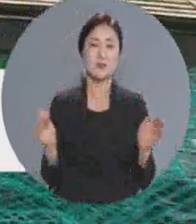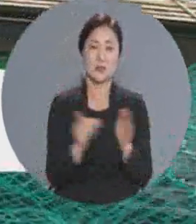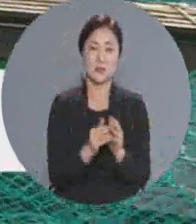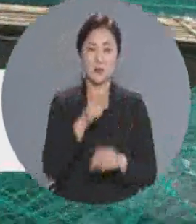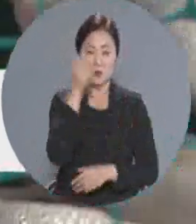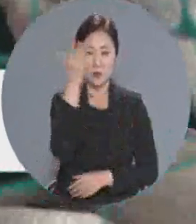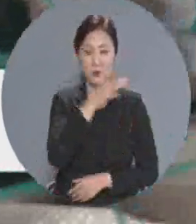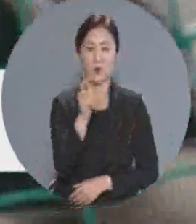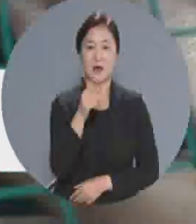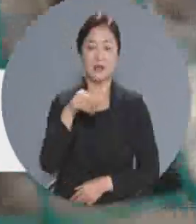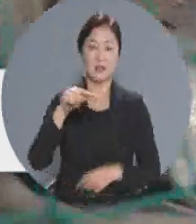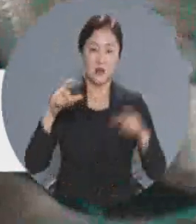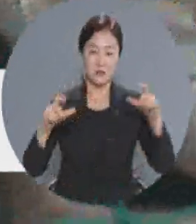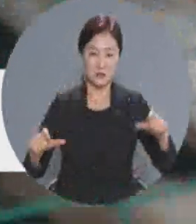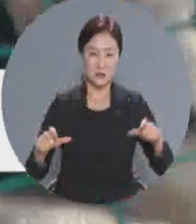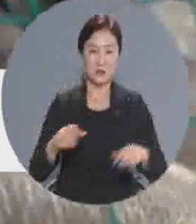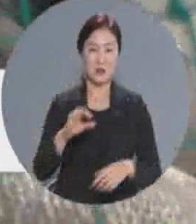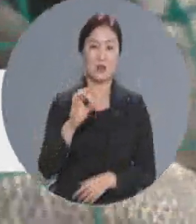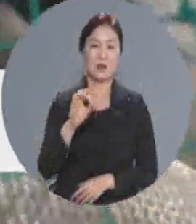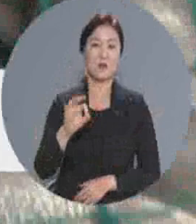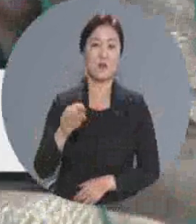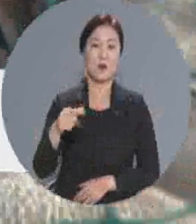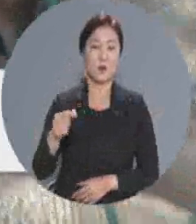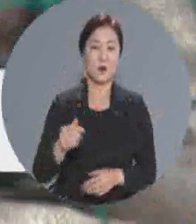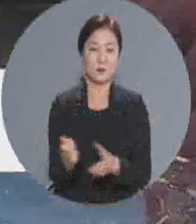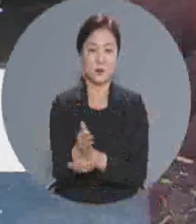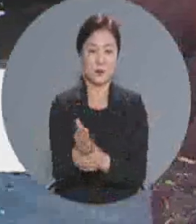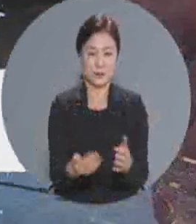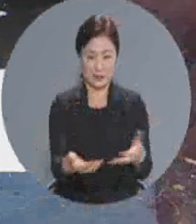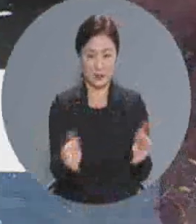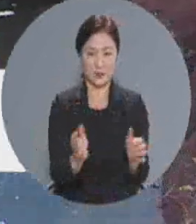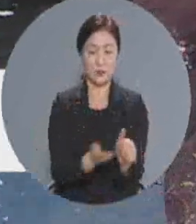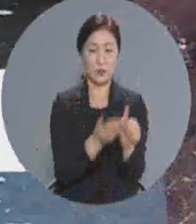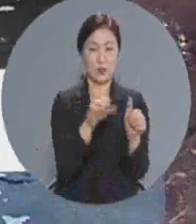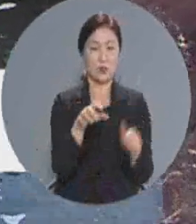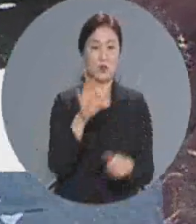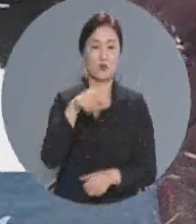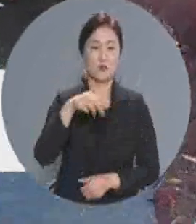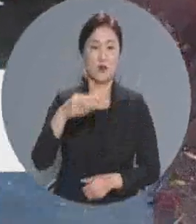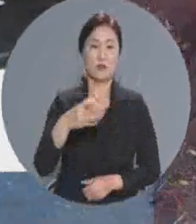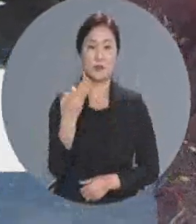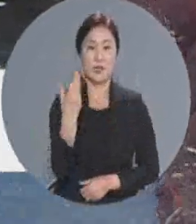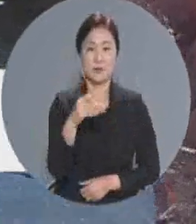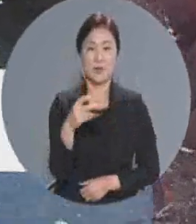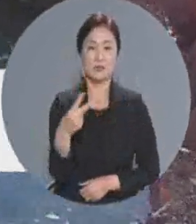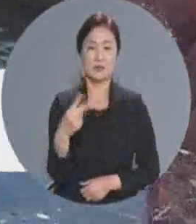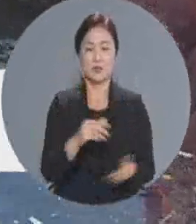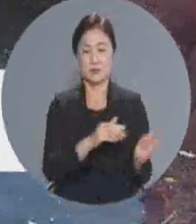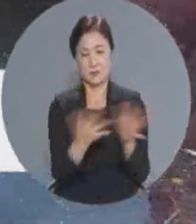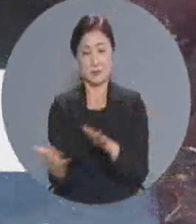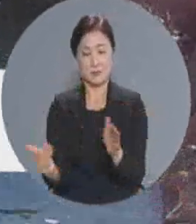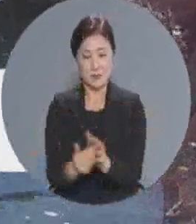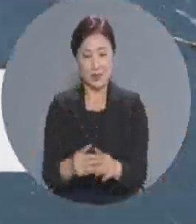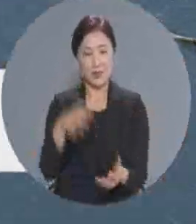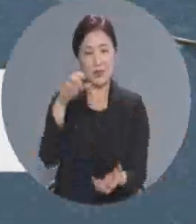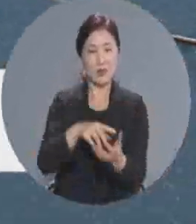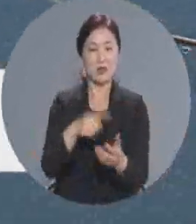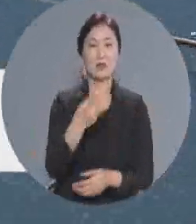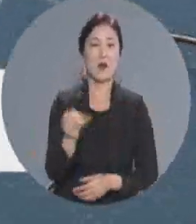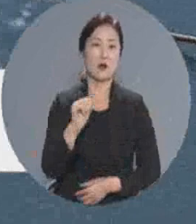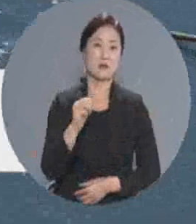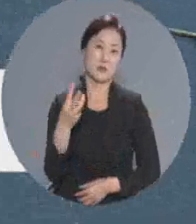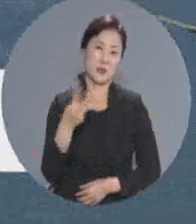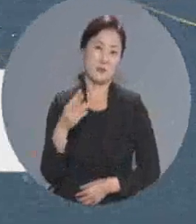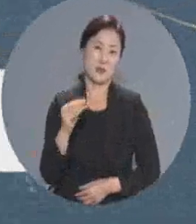여수시 화정면 제도와 월호도의 양식어가 6곳에서 우럭 14만 2천 마리가 폐사해 모두 1억 3천여만 원의